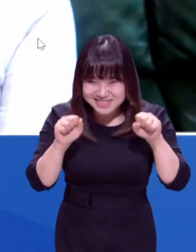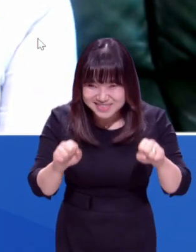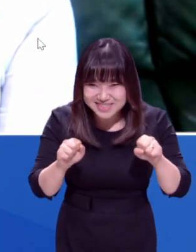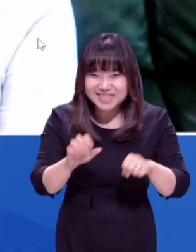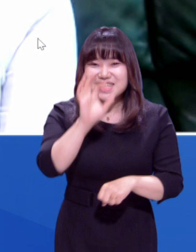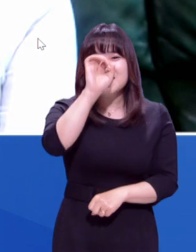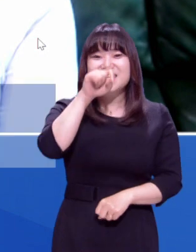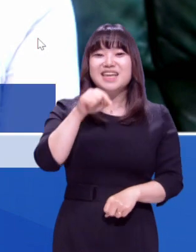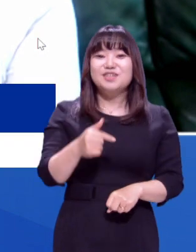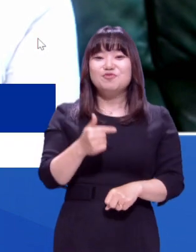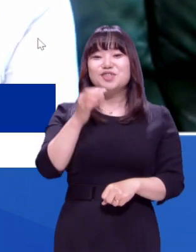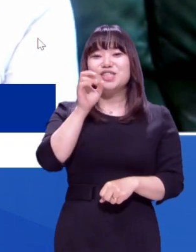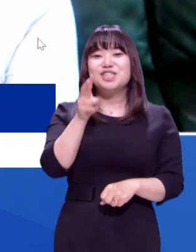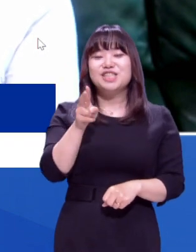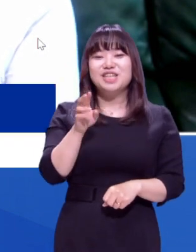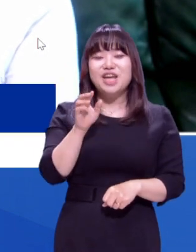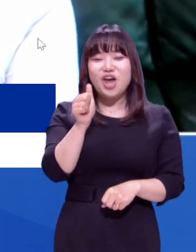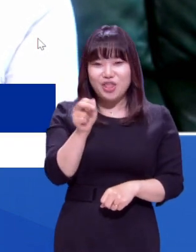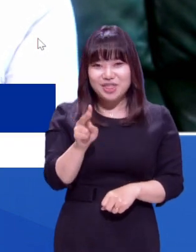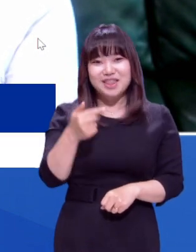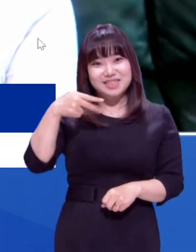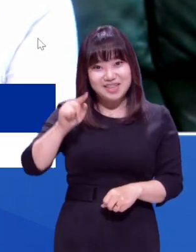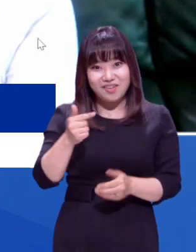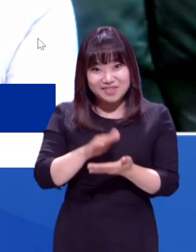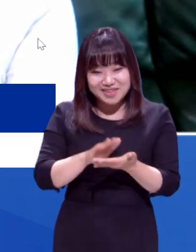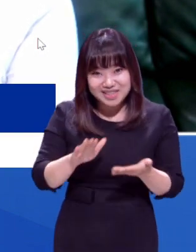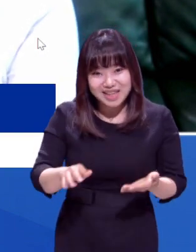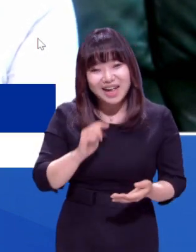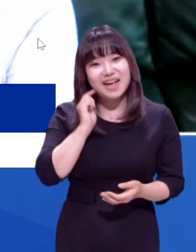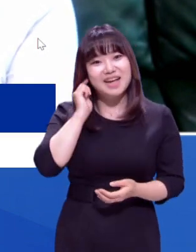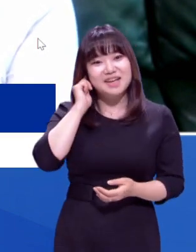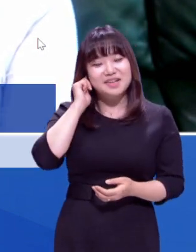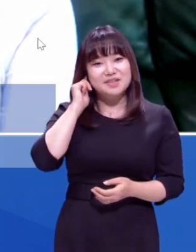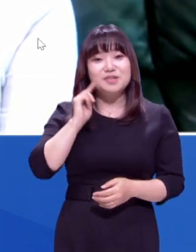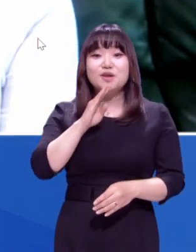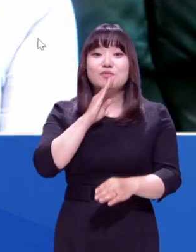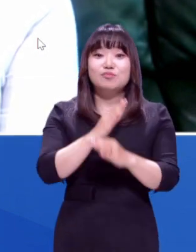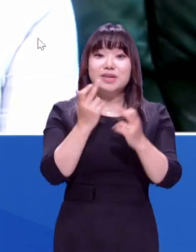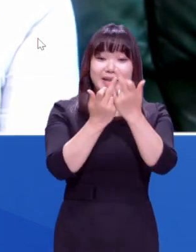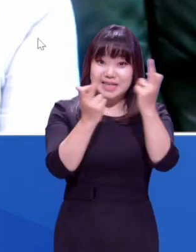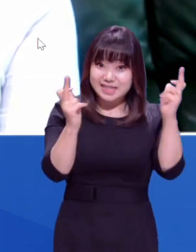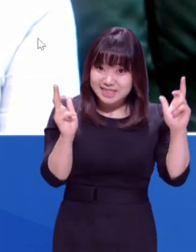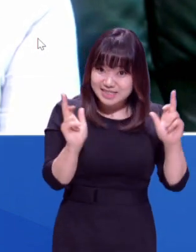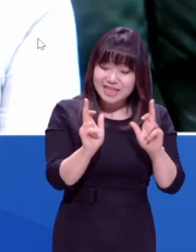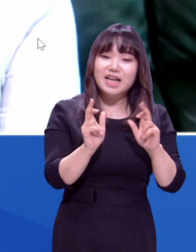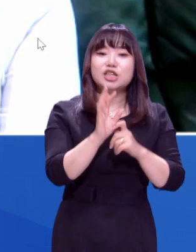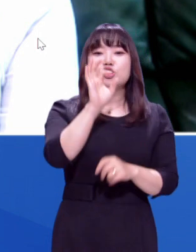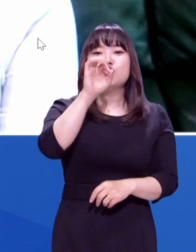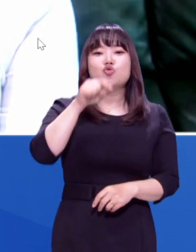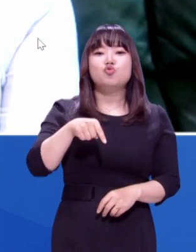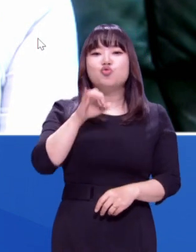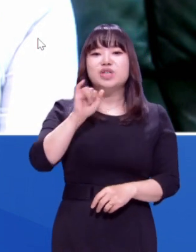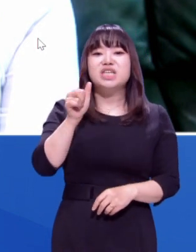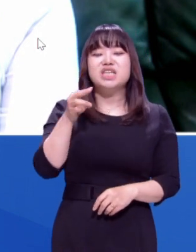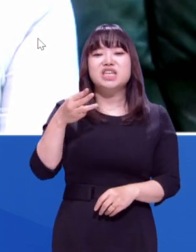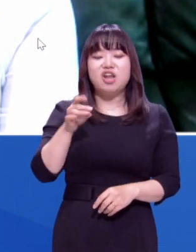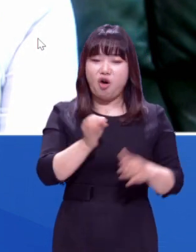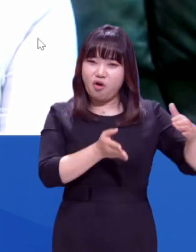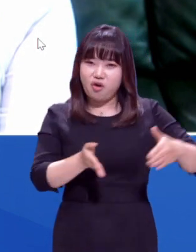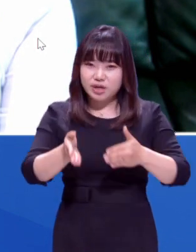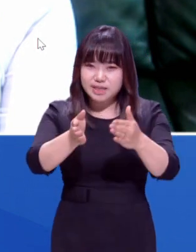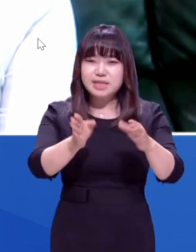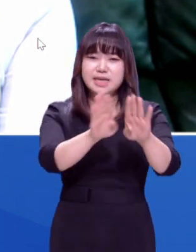안녕하십니까, 운영사입니다. 네, 반갑습니다. 먼저 이 북한산 국립공원 우이령길 상시 개방